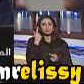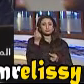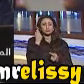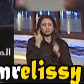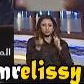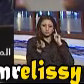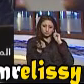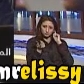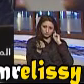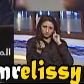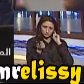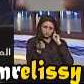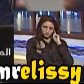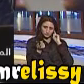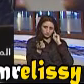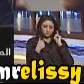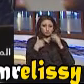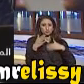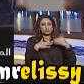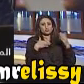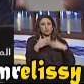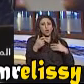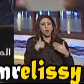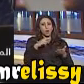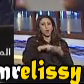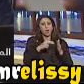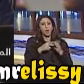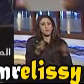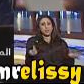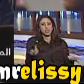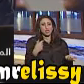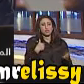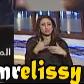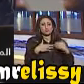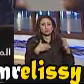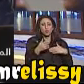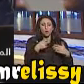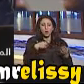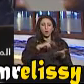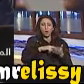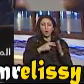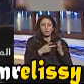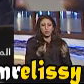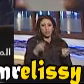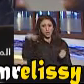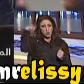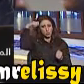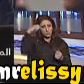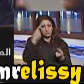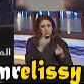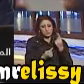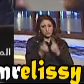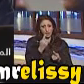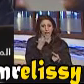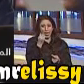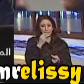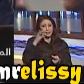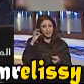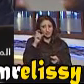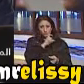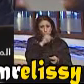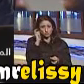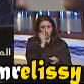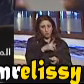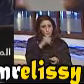ايه؟ يقول انا ما فيش ايدي، انا مش ما فيش حاجه في ايدي حضرتك، اذا بعت الورق. يعني وزير الزراعه قابل ان كنتوا تاخدوا 40 جنيه في